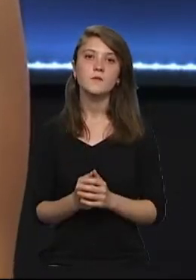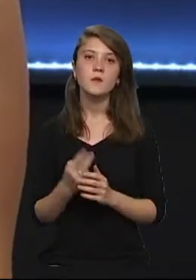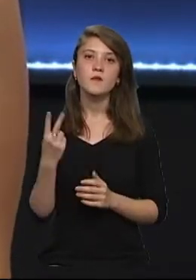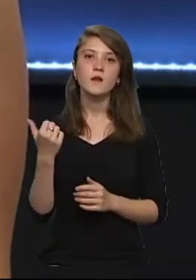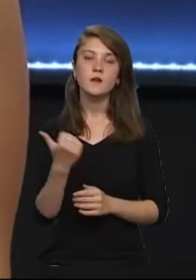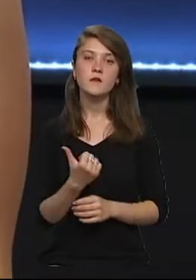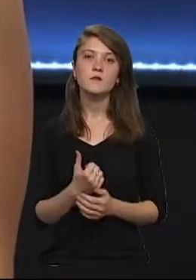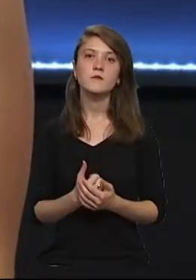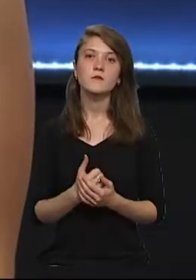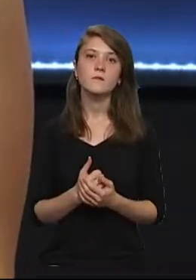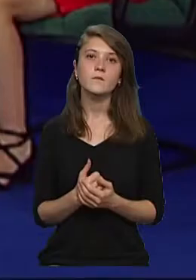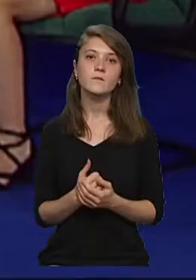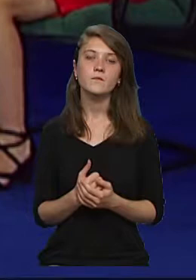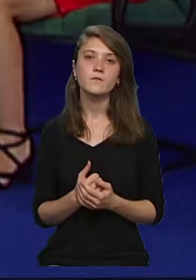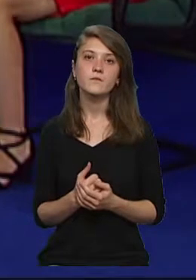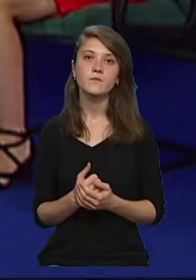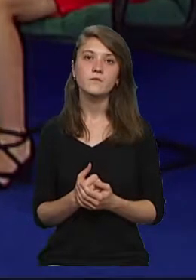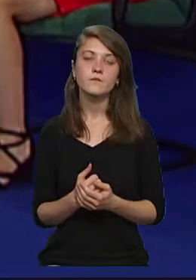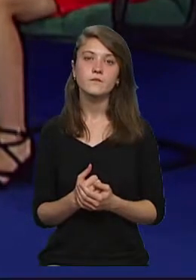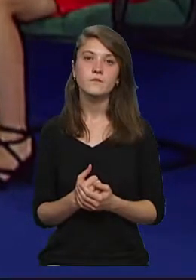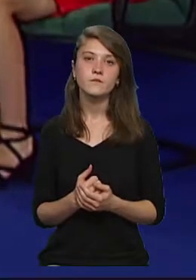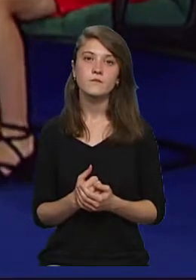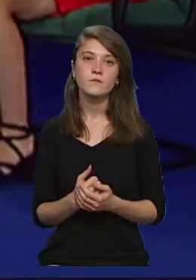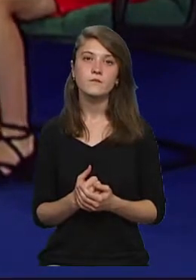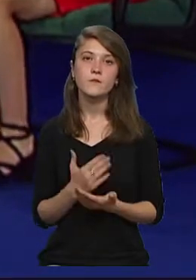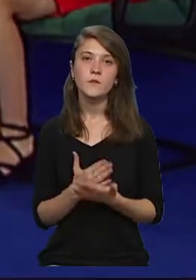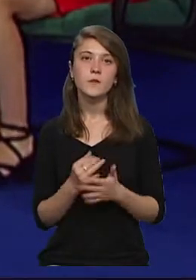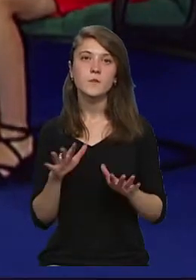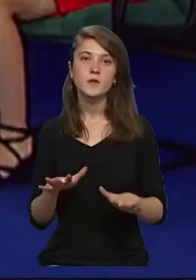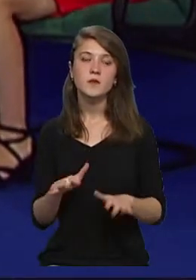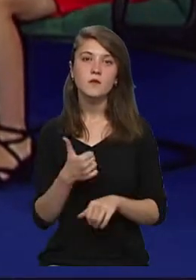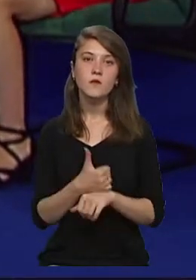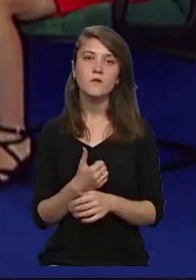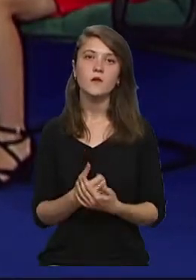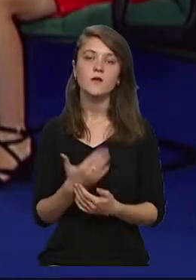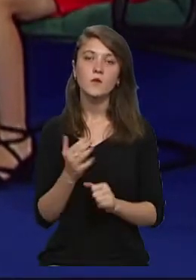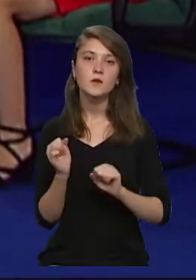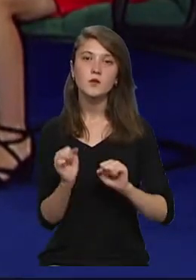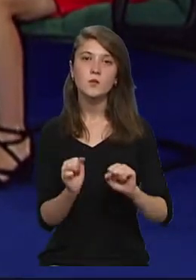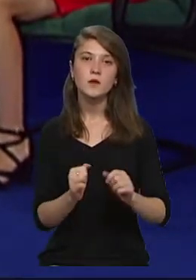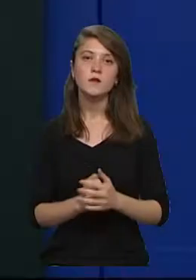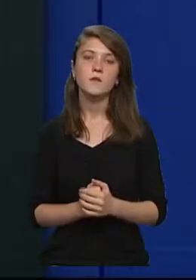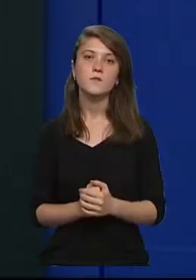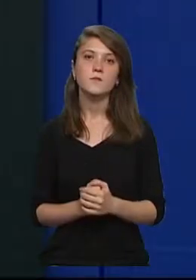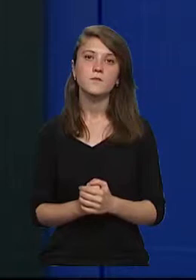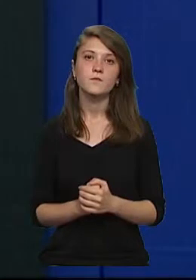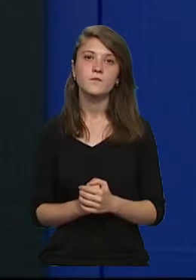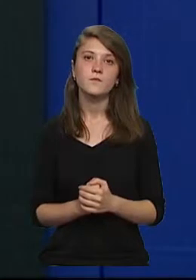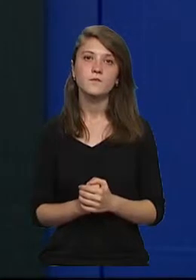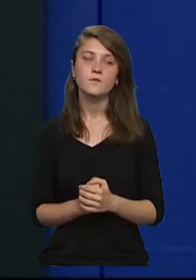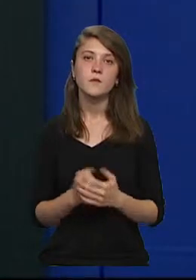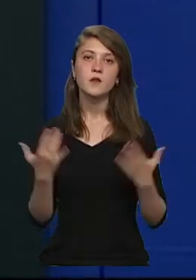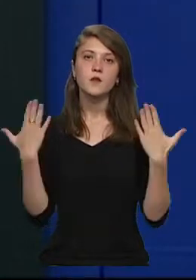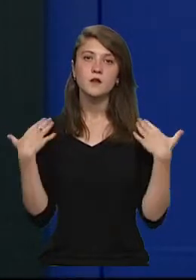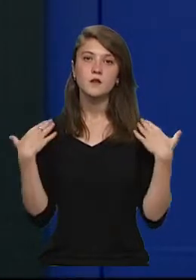тиждень, по 2 заняття. І спікерами є і міський голова, і його заступники, і